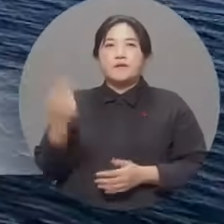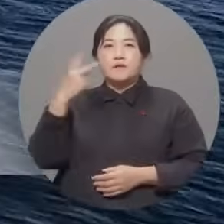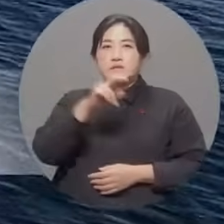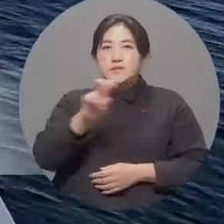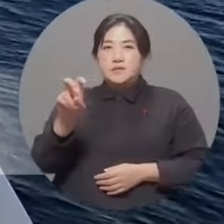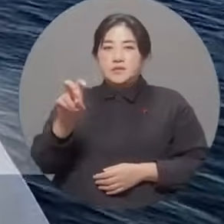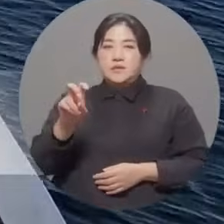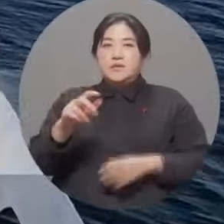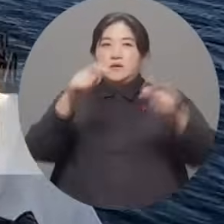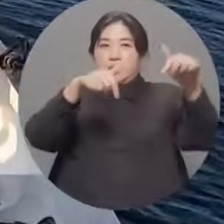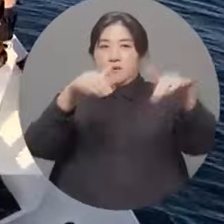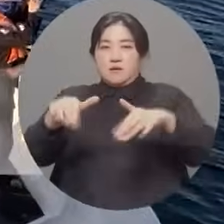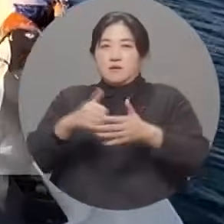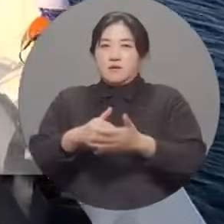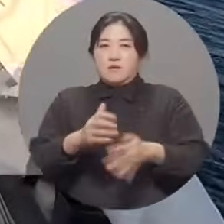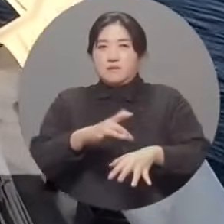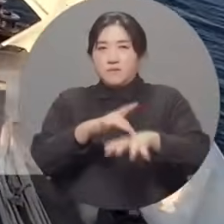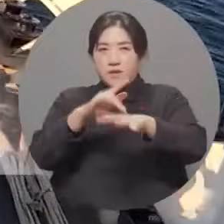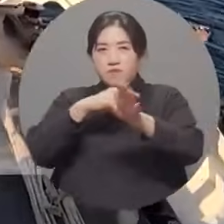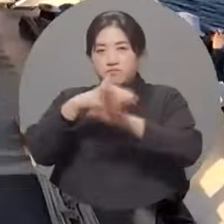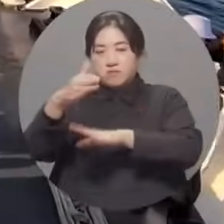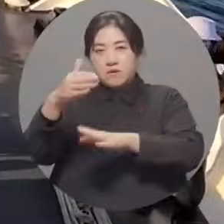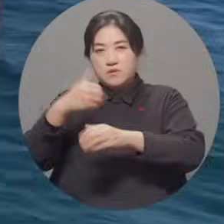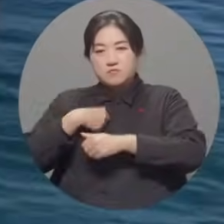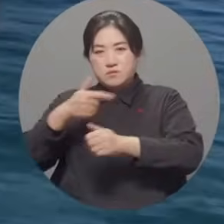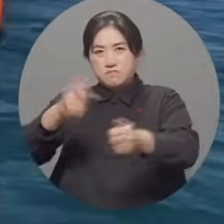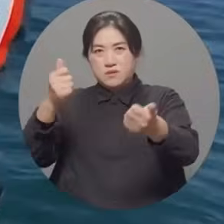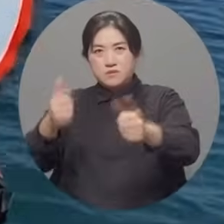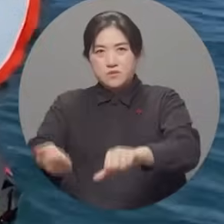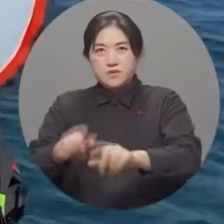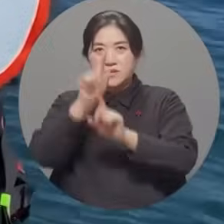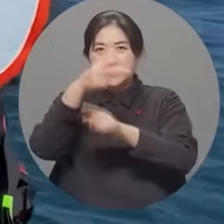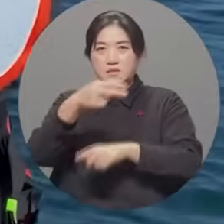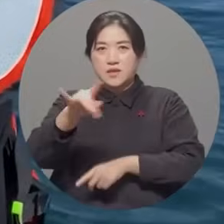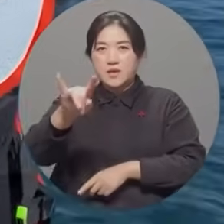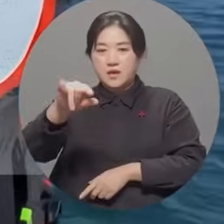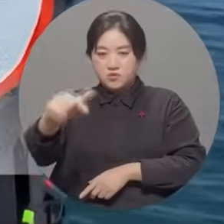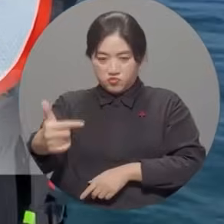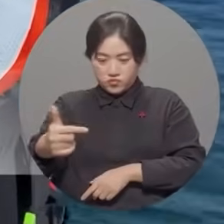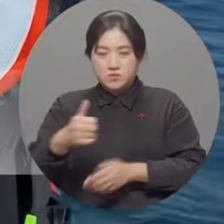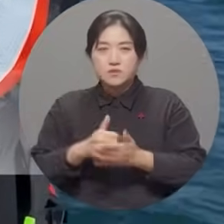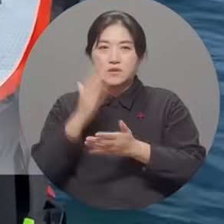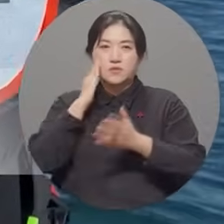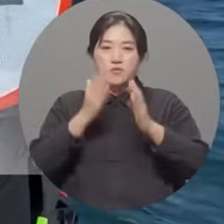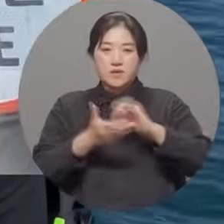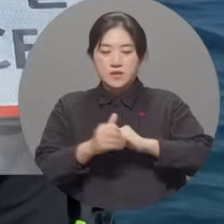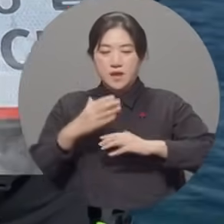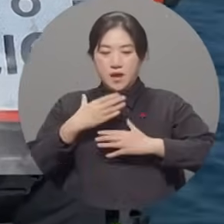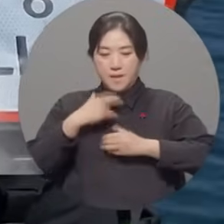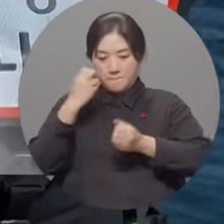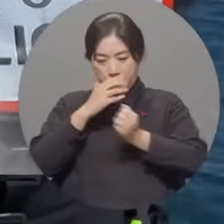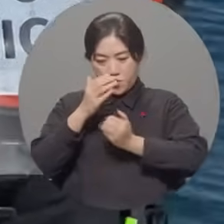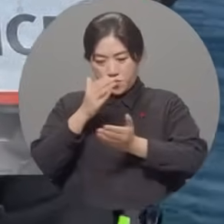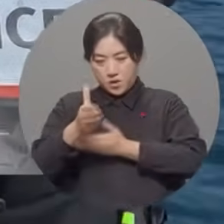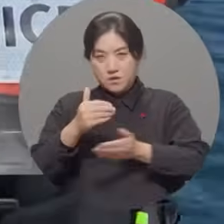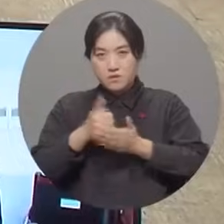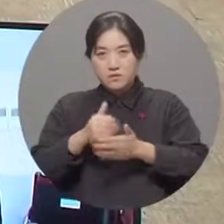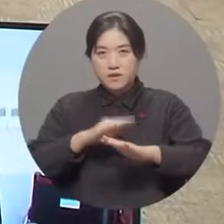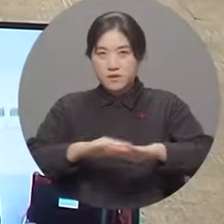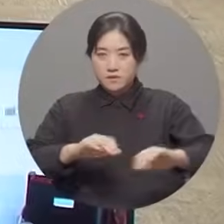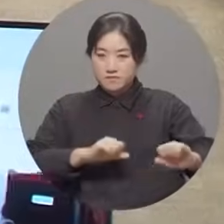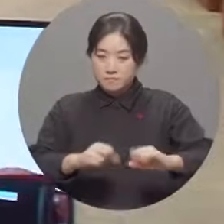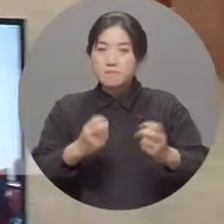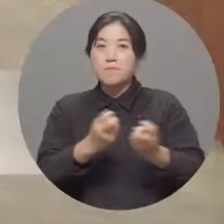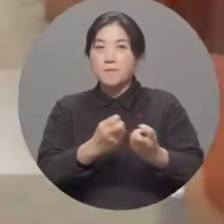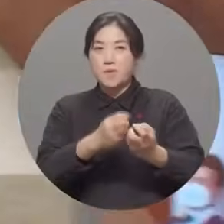2020년 서해에서 실종됐다 북한군에 피살된 이대준 씨. 당시 청와대와 안보 관련 부처 등의 대응을 놓고